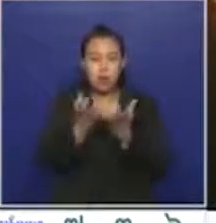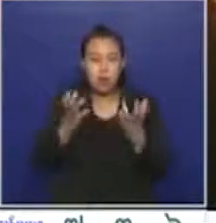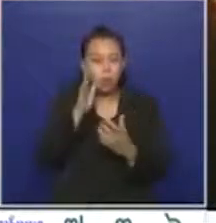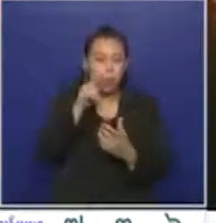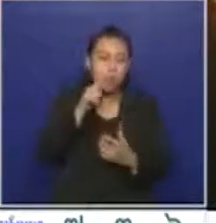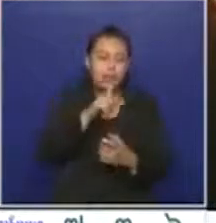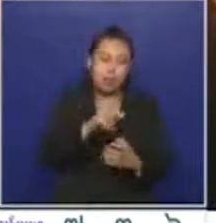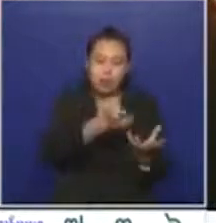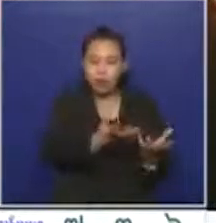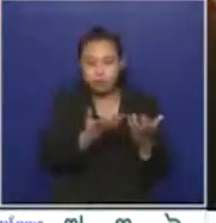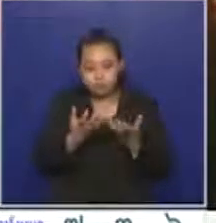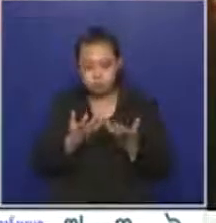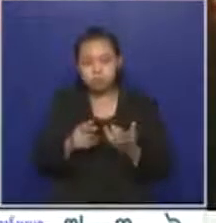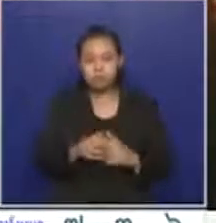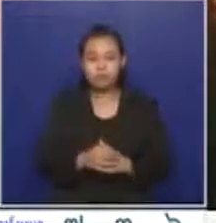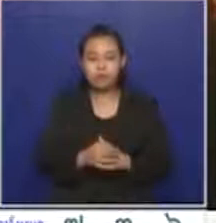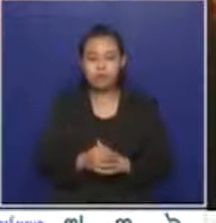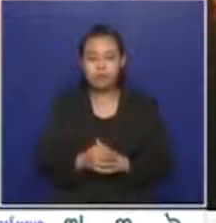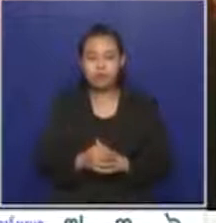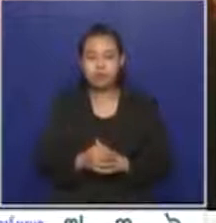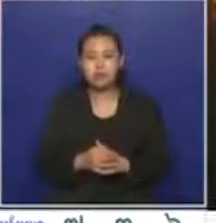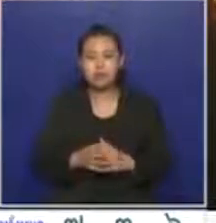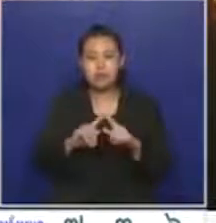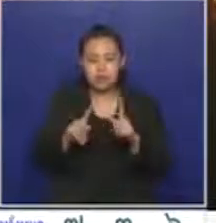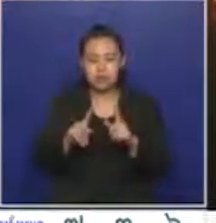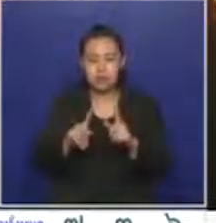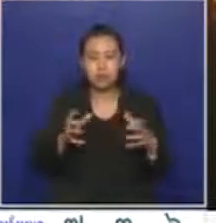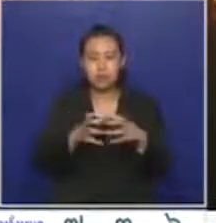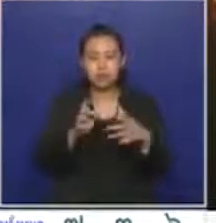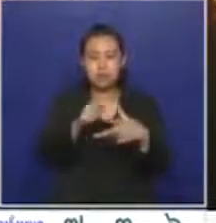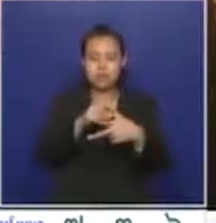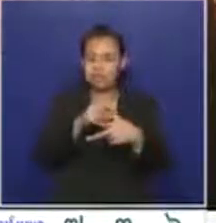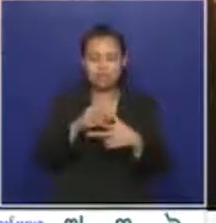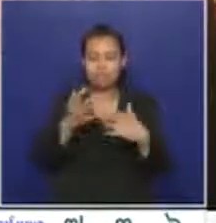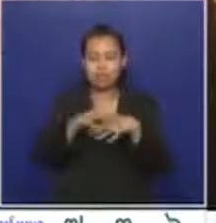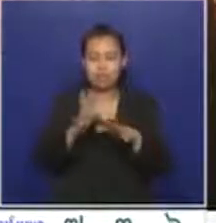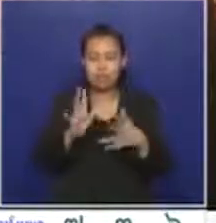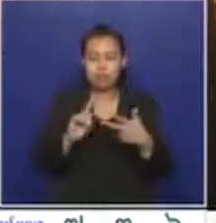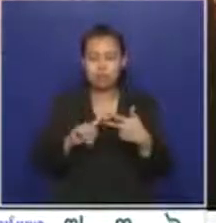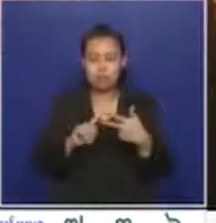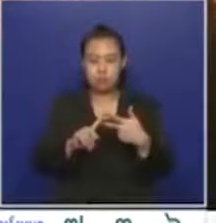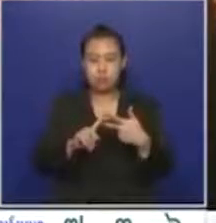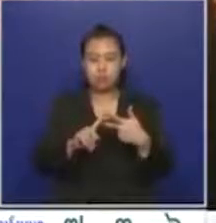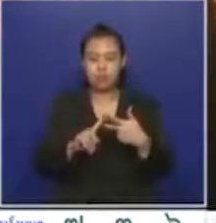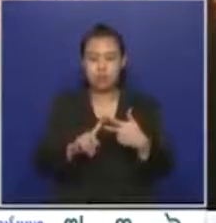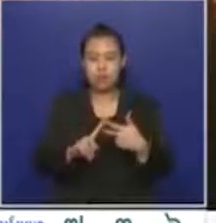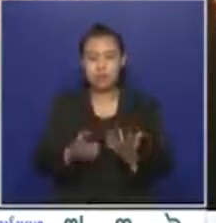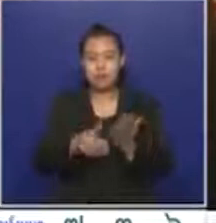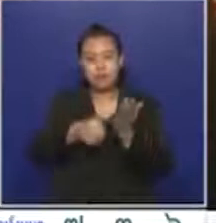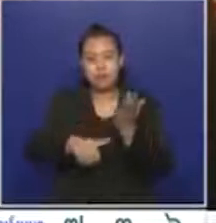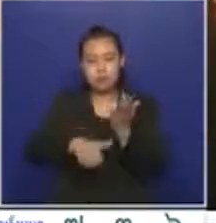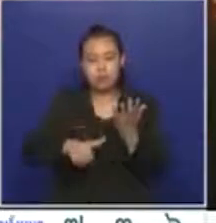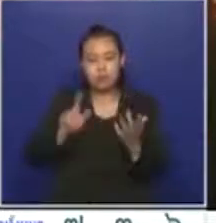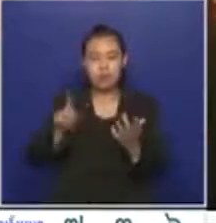ต่ภาษีเหล่านี้เป็นจำนวนมากมหาศาลของประเทศที่พัฒนาแล้วอันนี้คือกลุ่มที่1ที่ไม่อยากให้รวมกลุ่มที่2คือภาษีมูลค่าเ